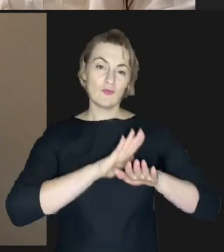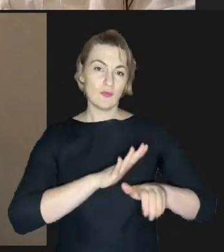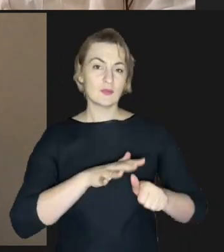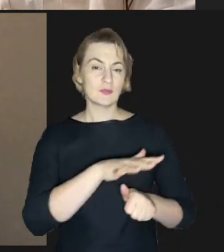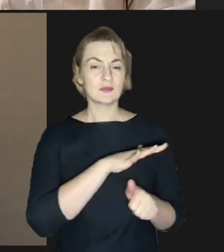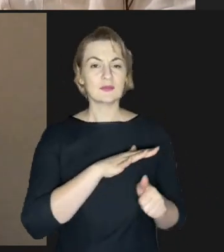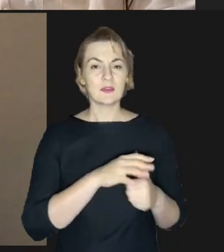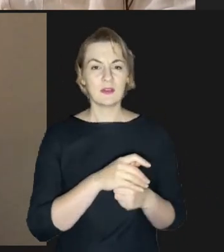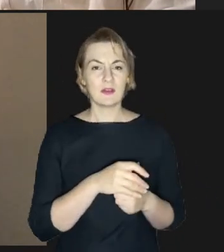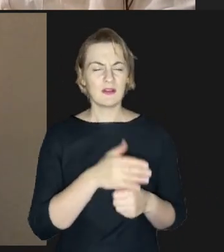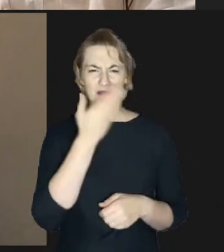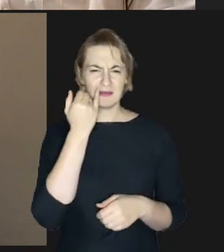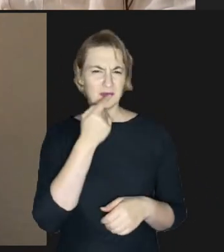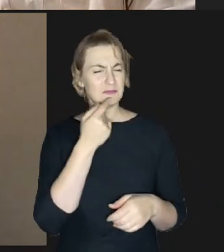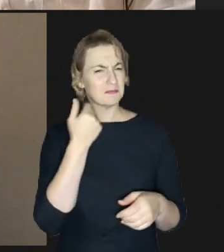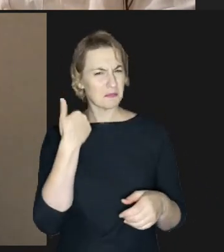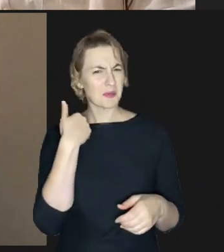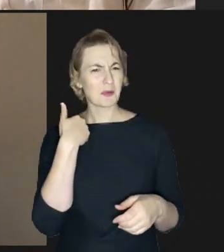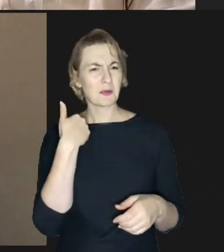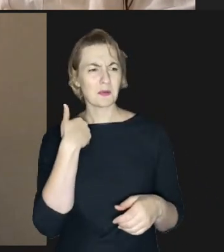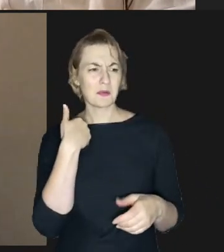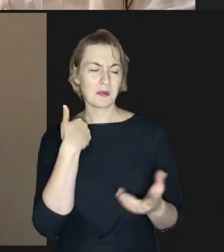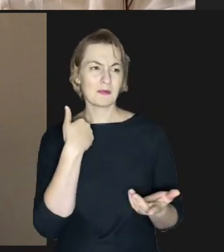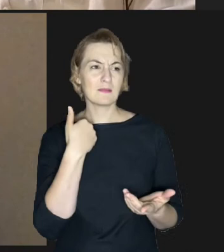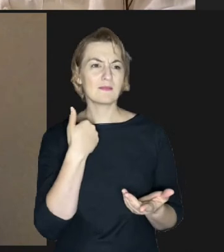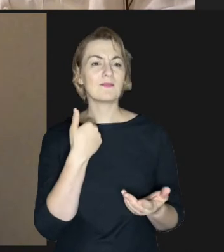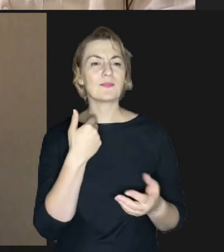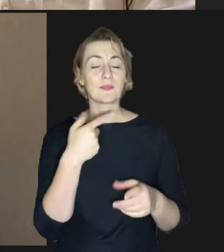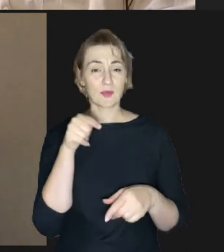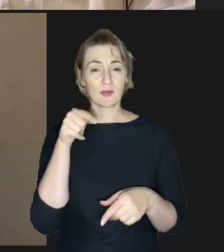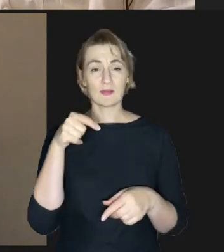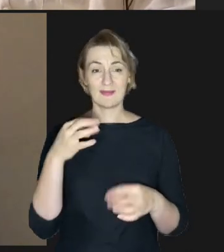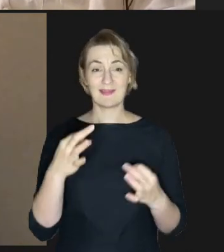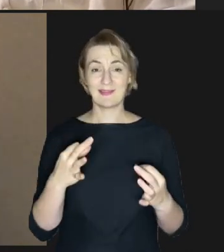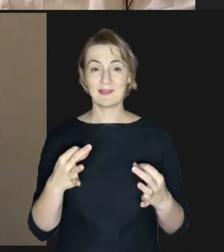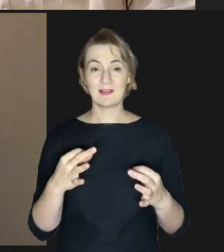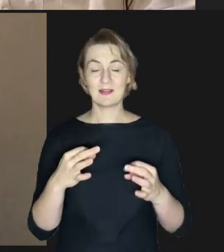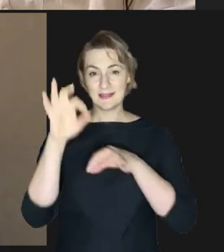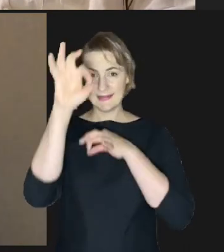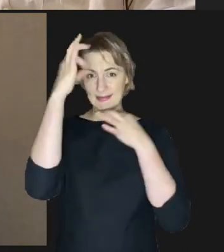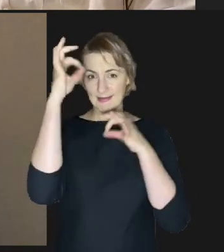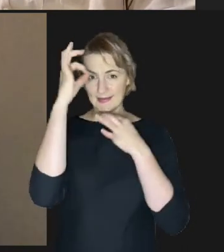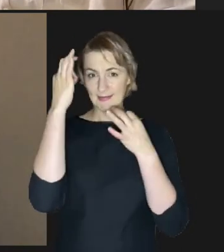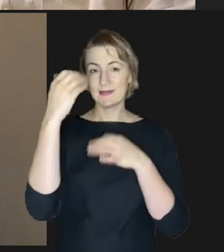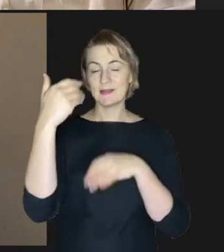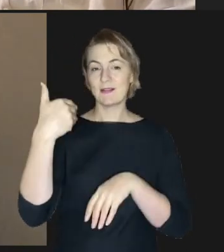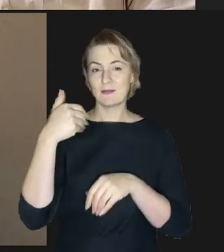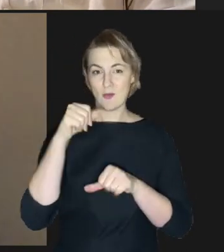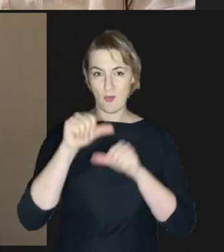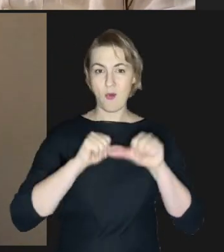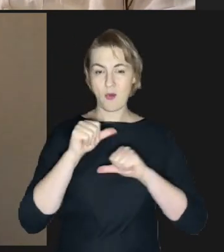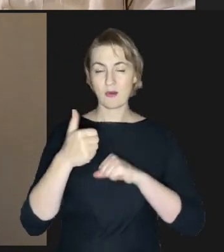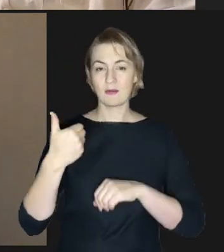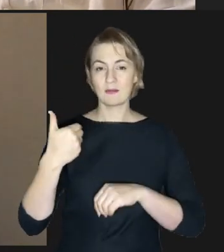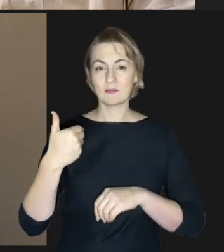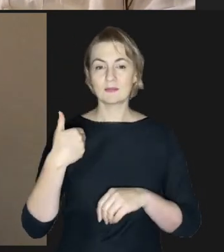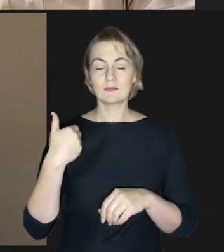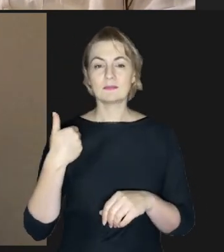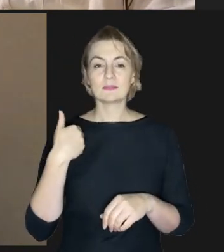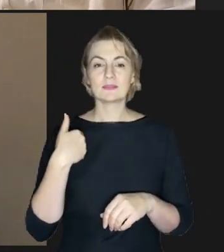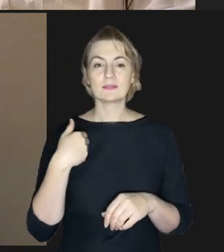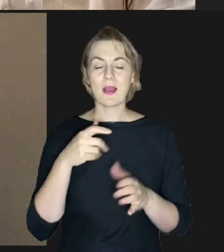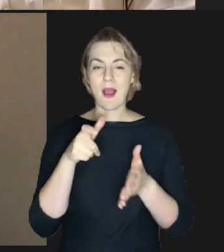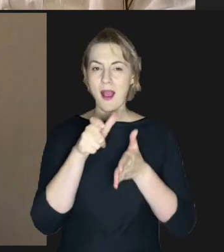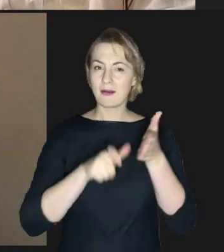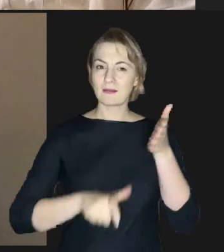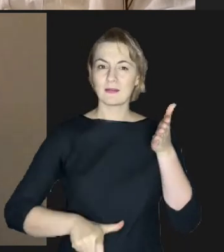czy Wojtku zetknąłeś się z tym, no pewno nie. W styczniu tego roku ukazał się w czasopiśmie Frontiers in Conservation Science artykuł